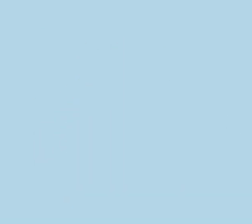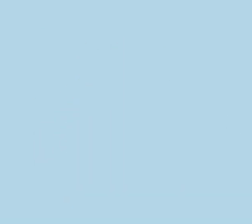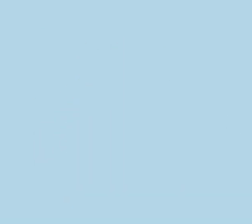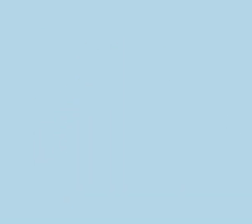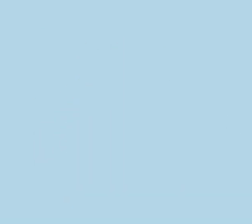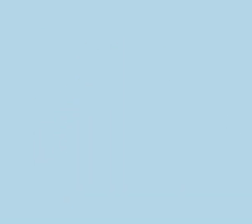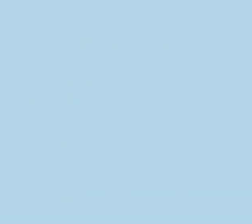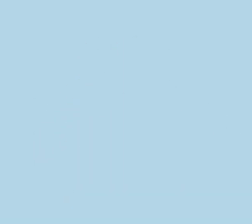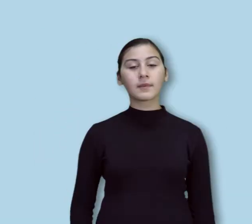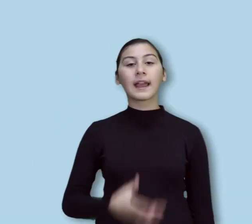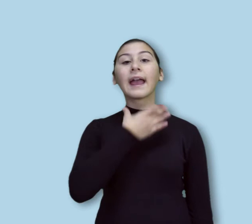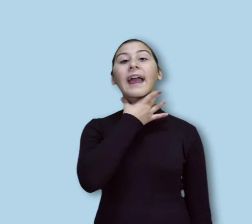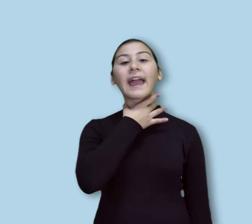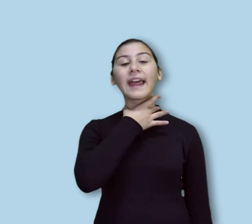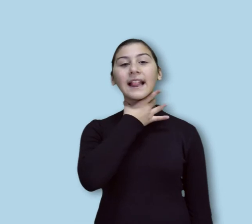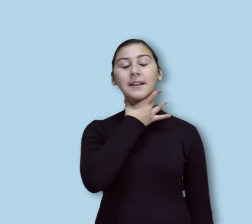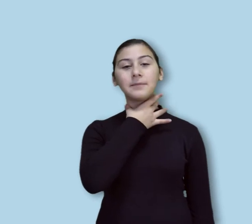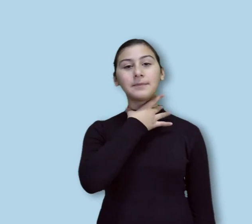ელი.